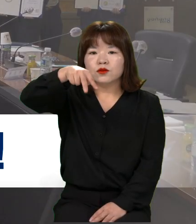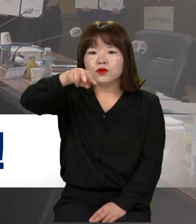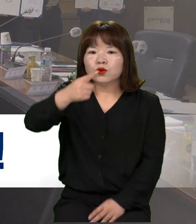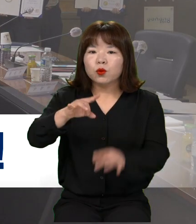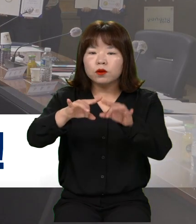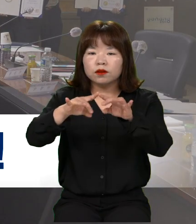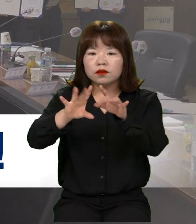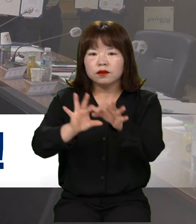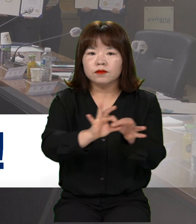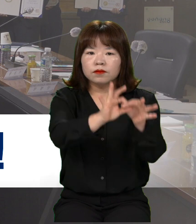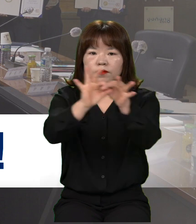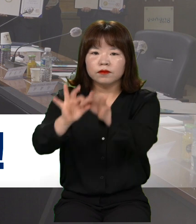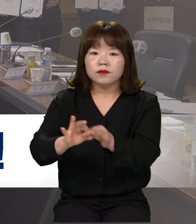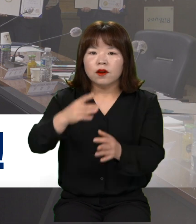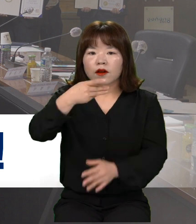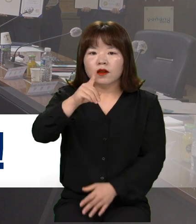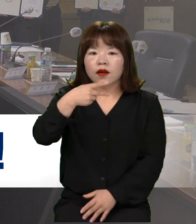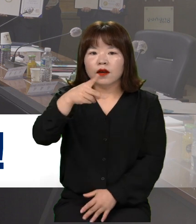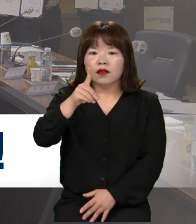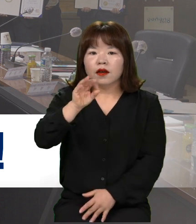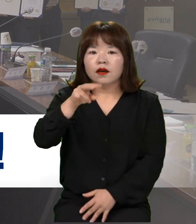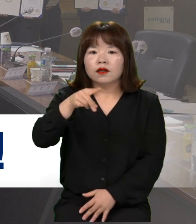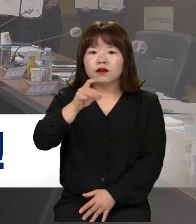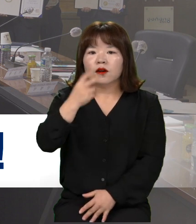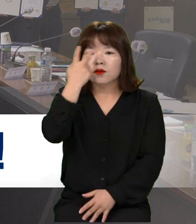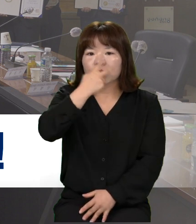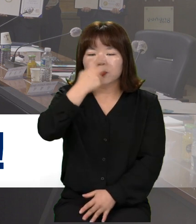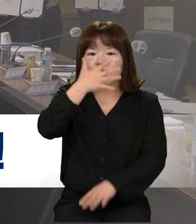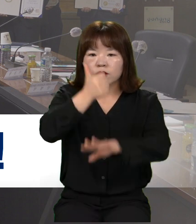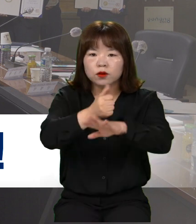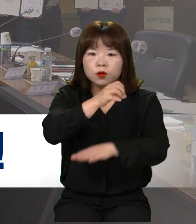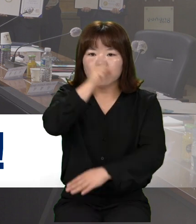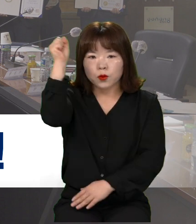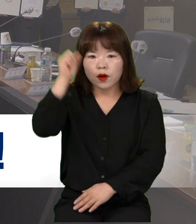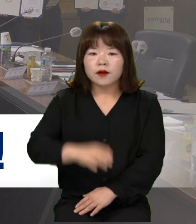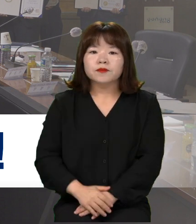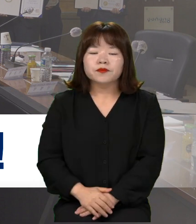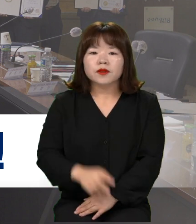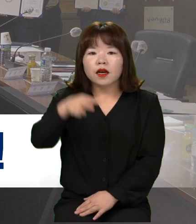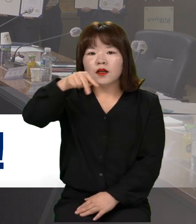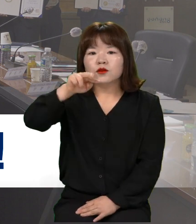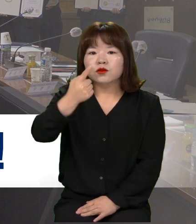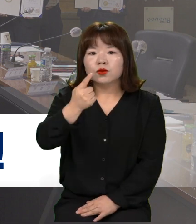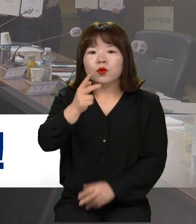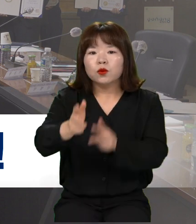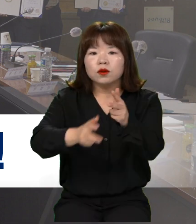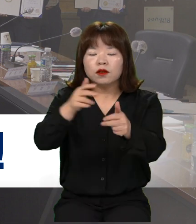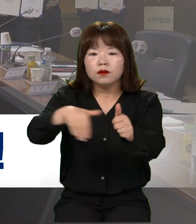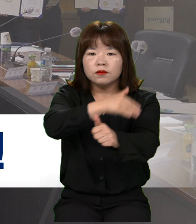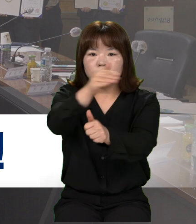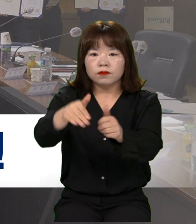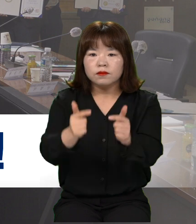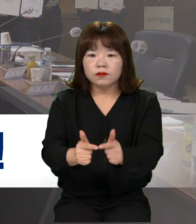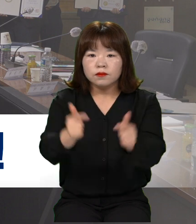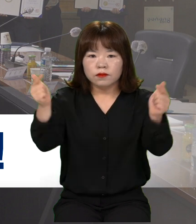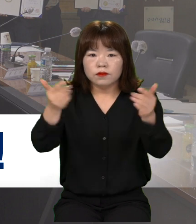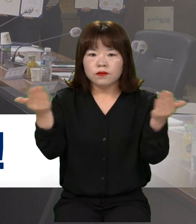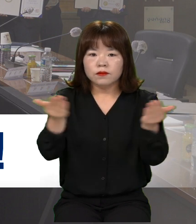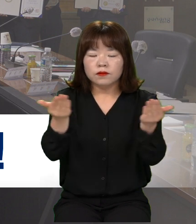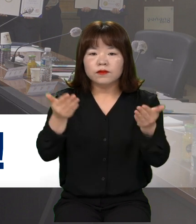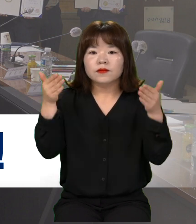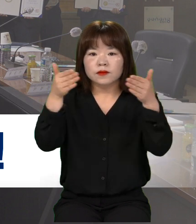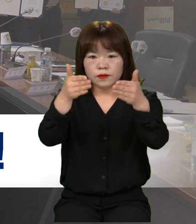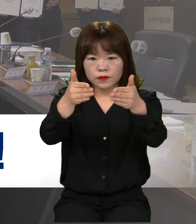정부의 수소 연료전지 클러스터 예비 타당성 조사를 최종 통과한 포항시 신은 수소산업 생태계 저변